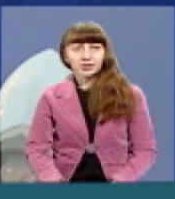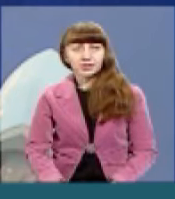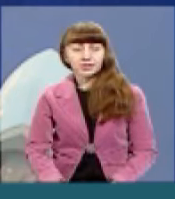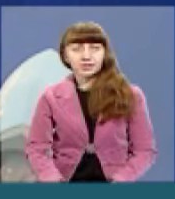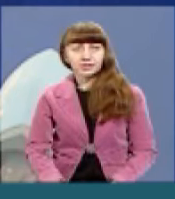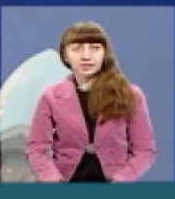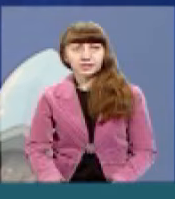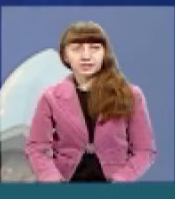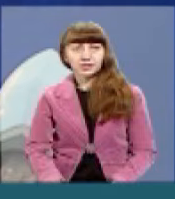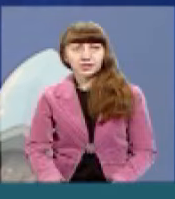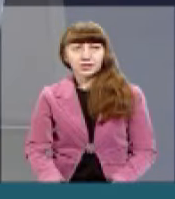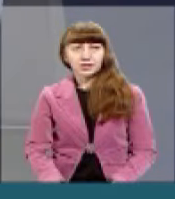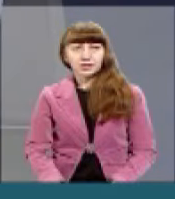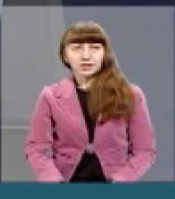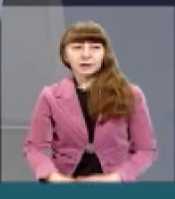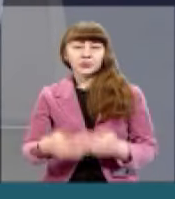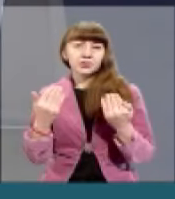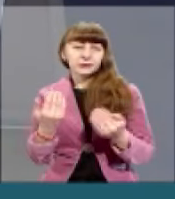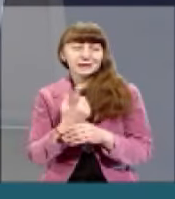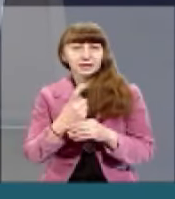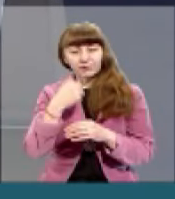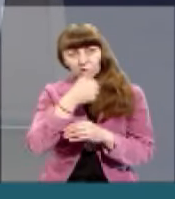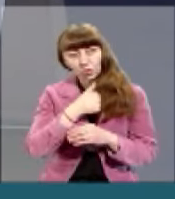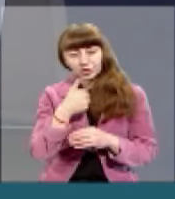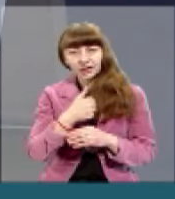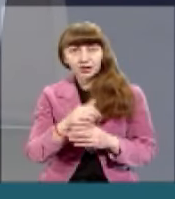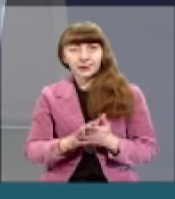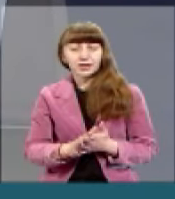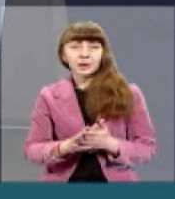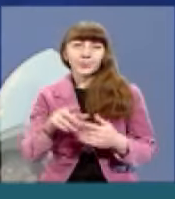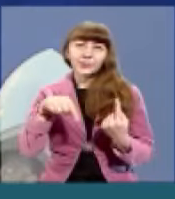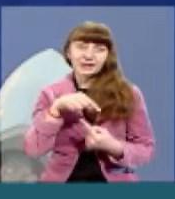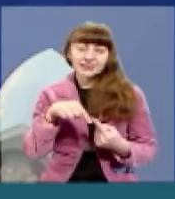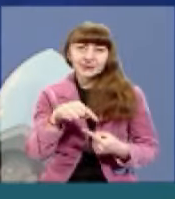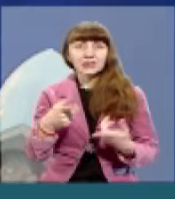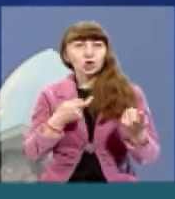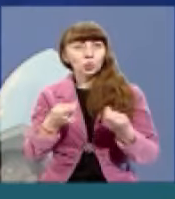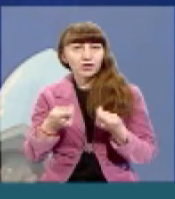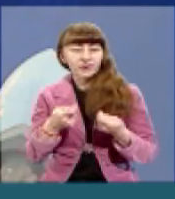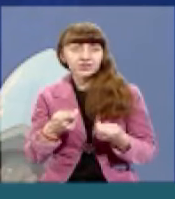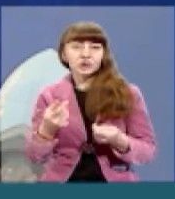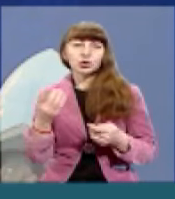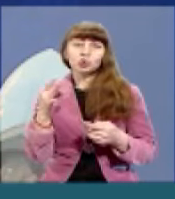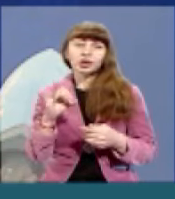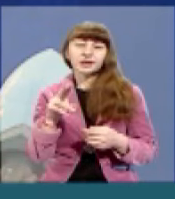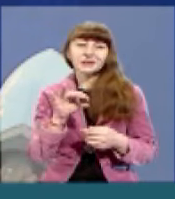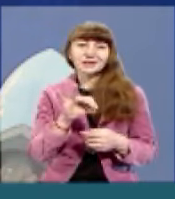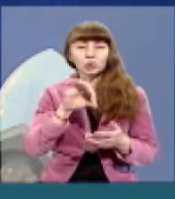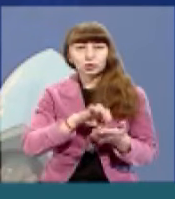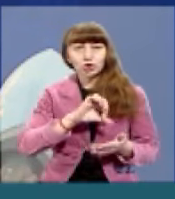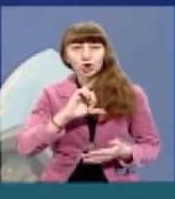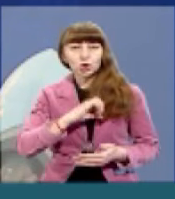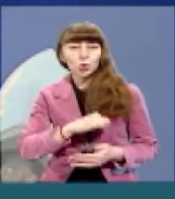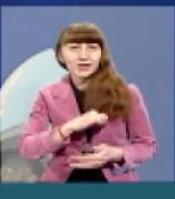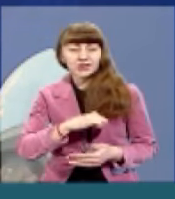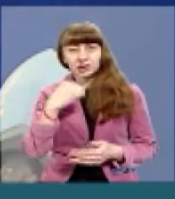со своими супругами. И с текущего года войдут субъекты бизнеса – это руководители, учредители, участники юридических